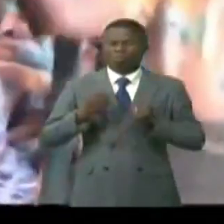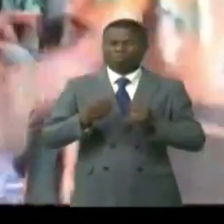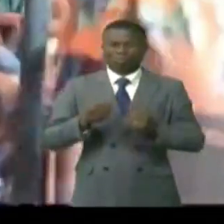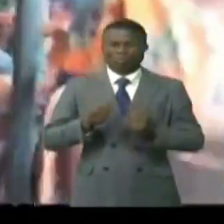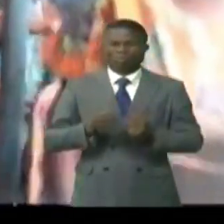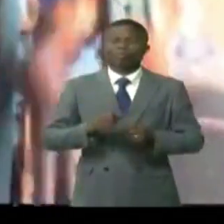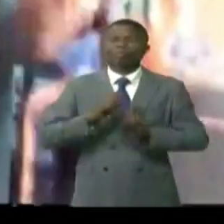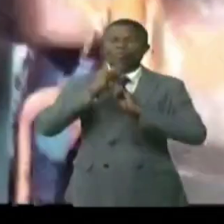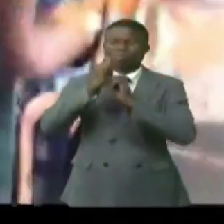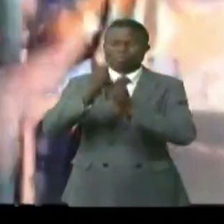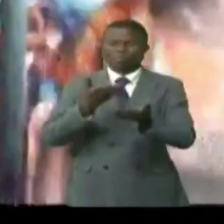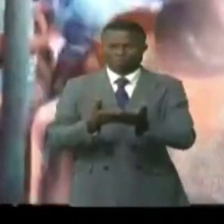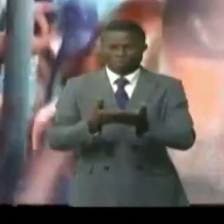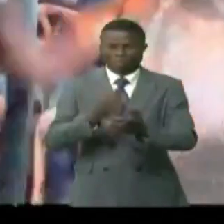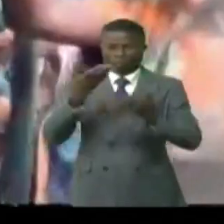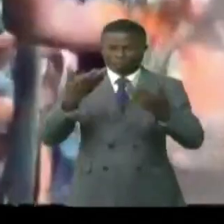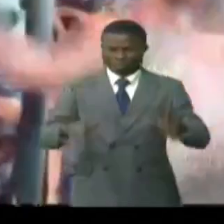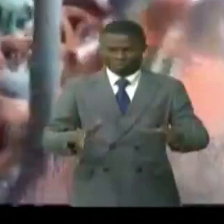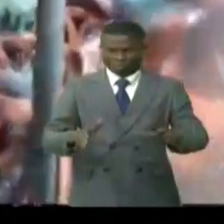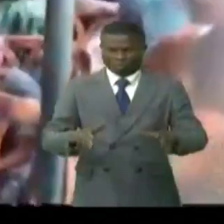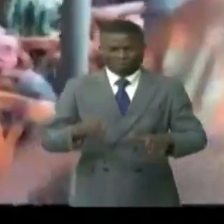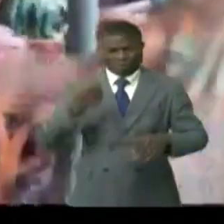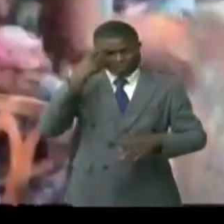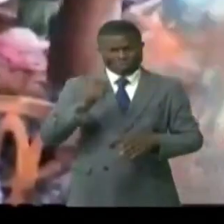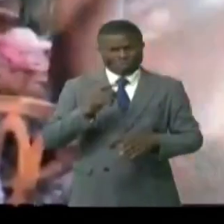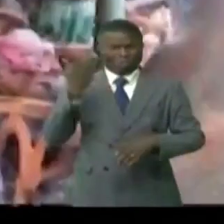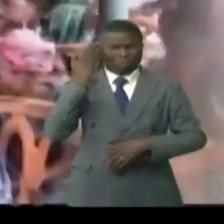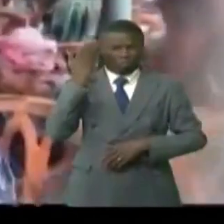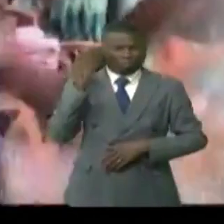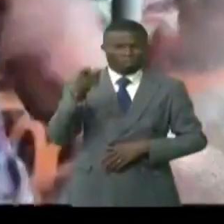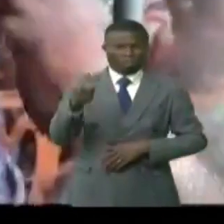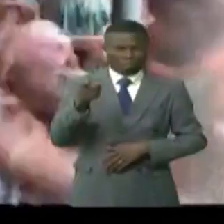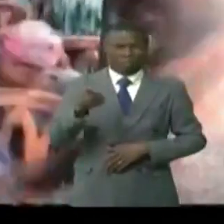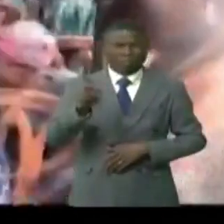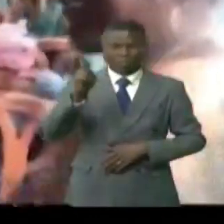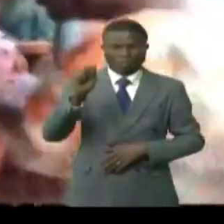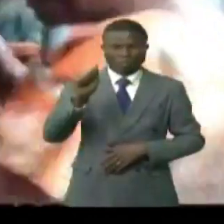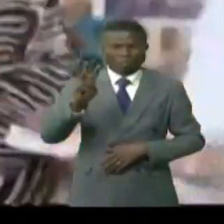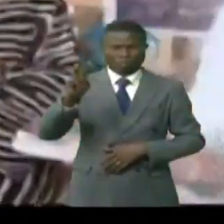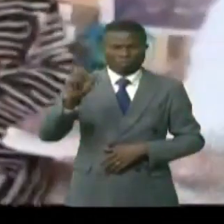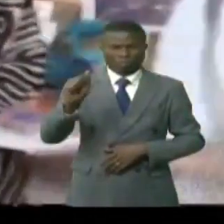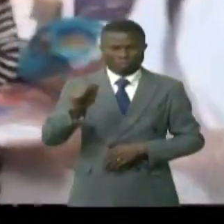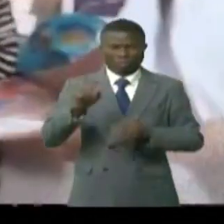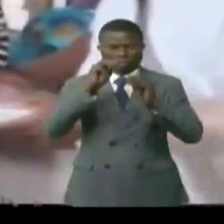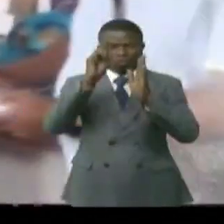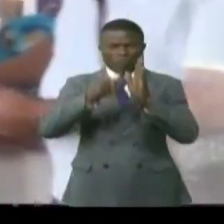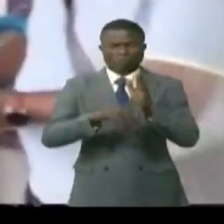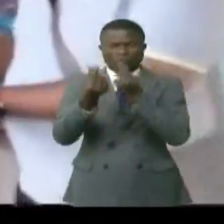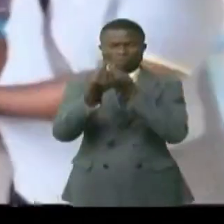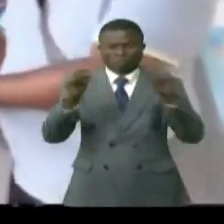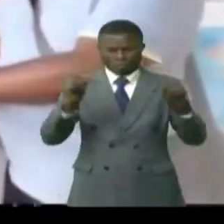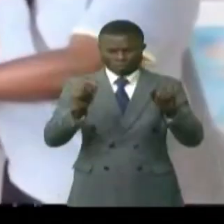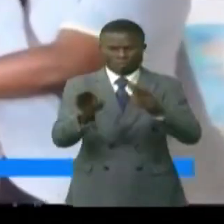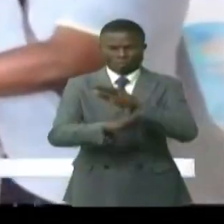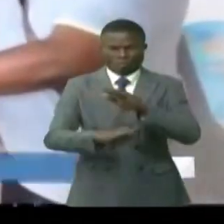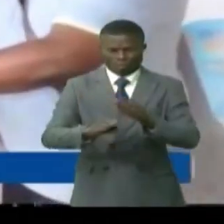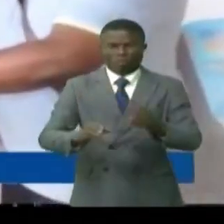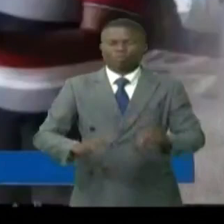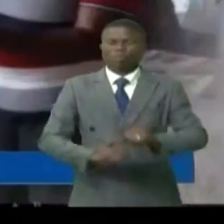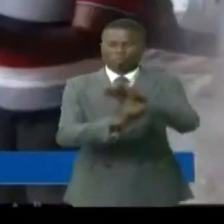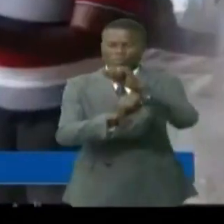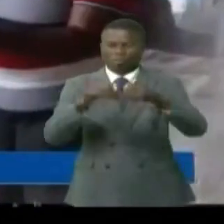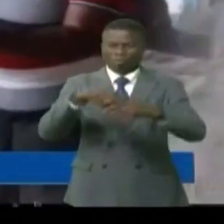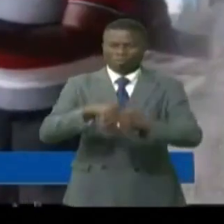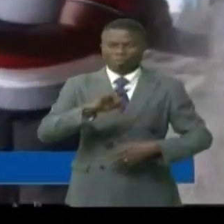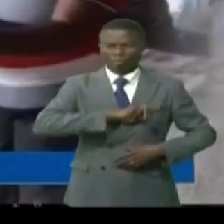cette activité s'est clôturée. Une façon pour Patrick Kawara de soutenir la gratuité de l'enseignement de base en République démocratique